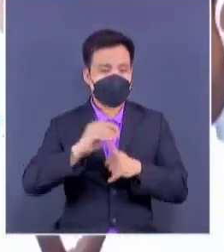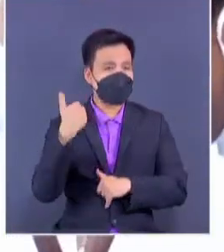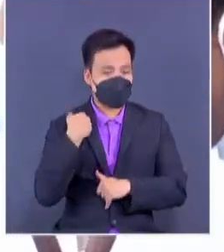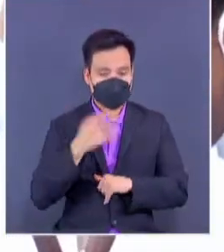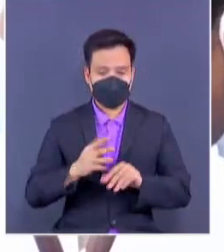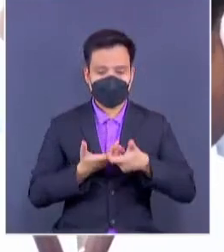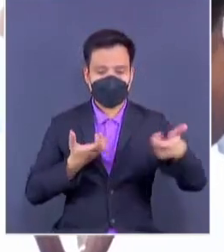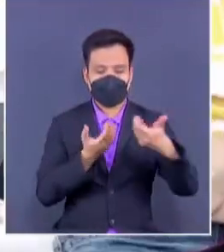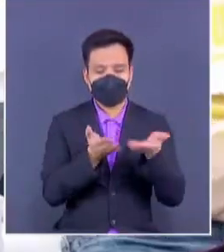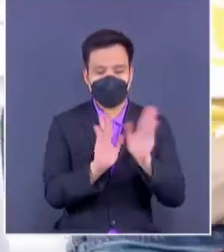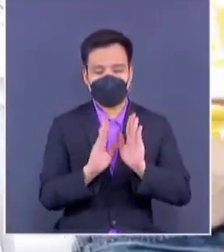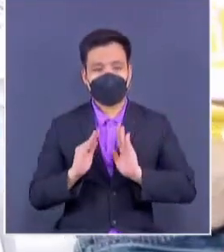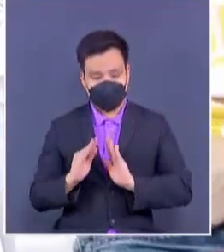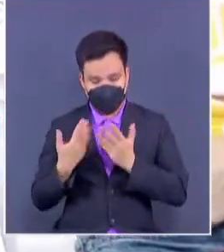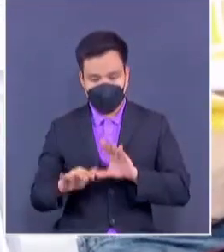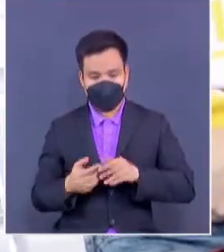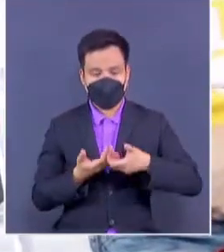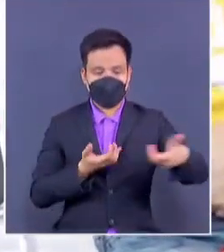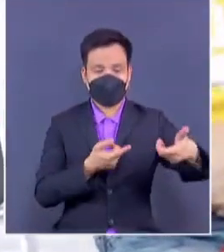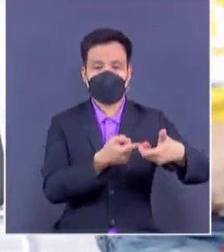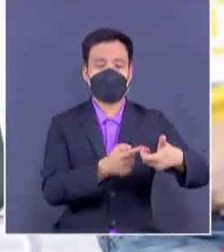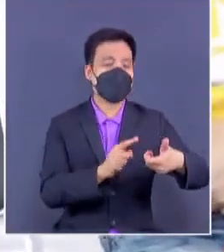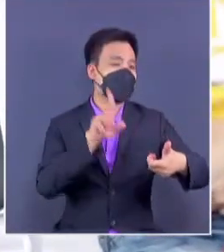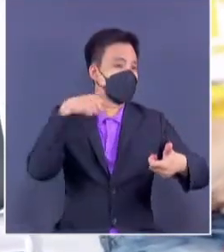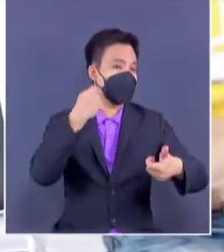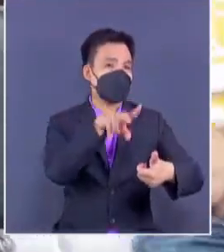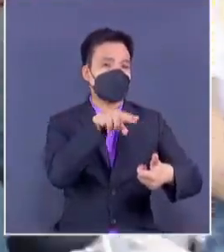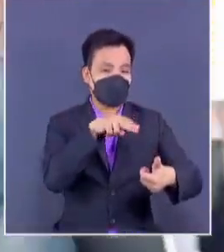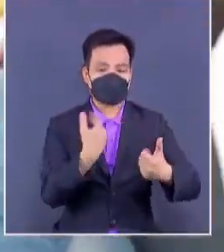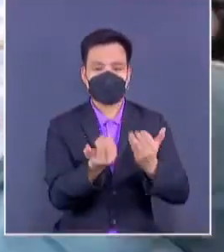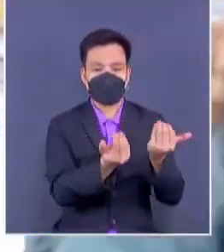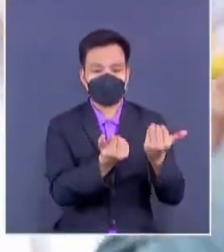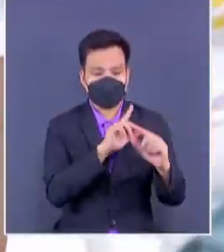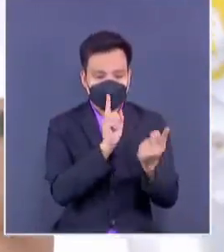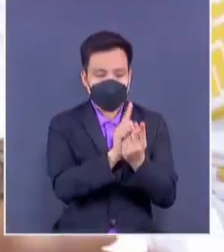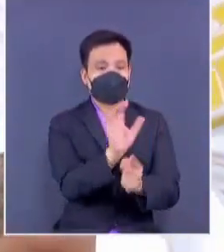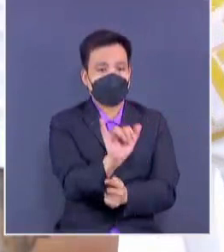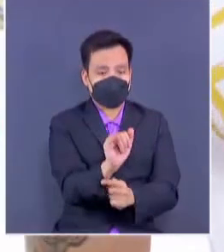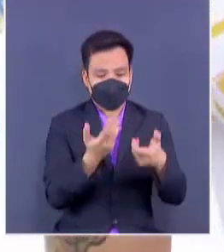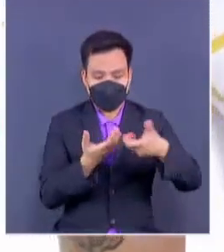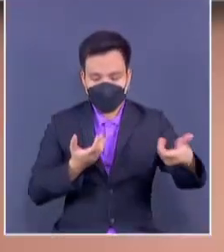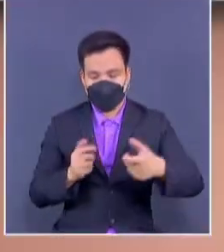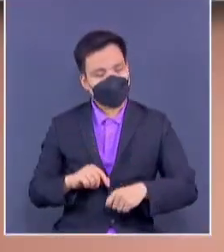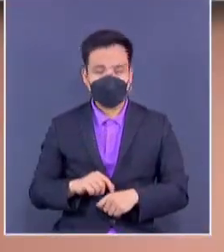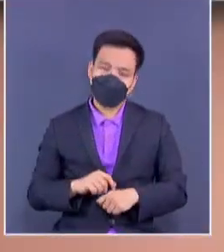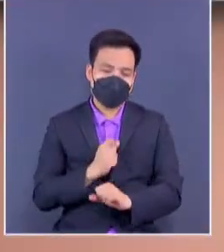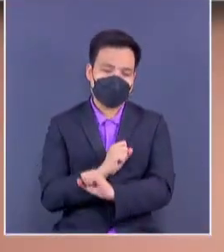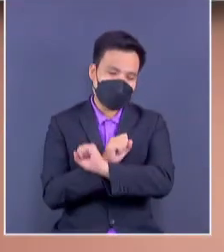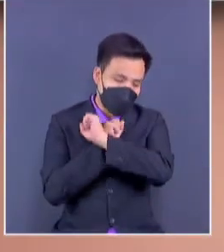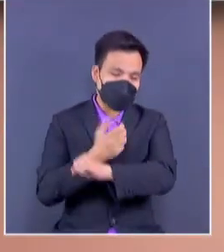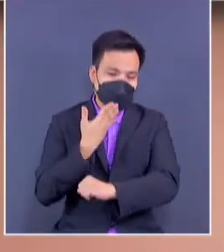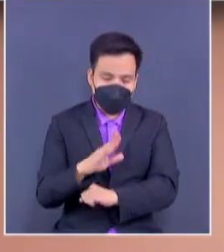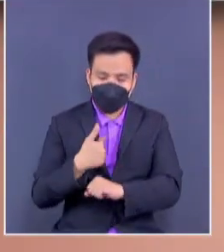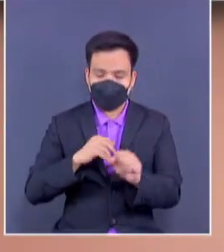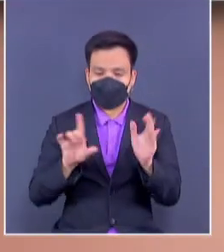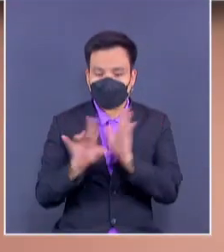แยกกักตัวแล้วนะคะส่วนภรรยาฮารุและลูกๆก็ยังไม่พบเชื้อค่ะซึ่งหนุ่มกายก็ได้โพสต์ว่ารอดมาได้ตั้งนานสุดท้ายก็ติดจน